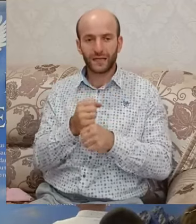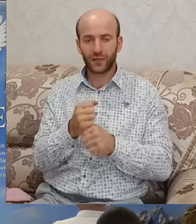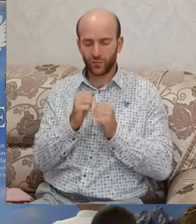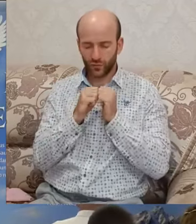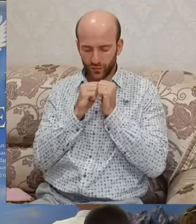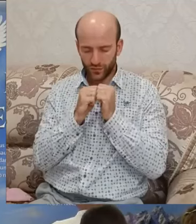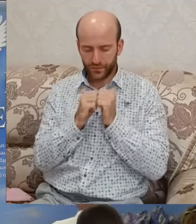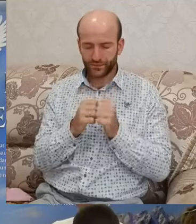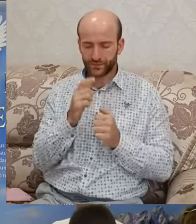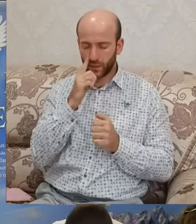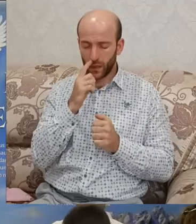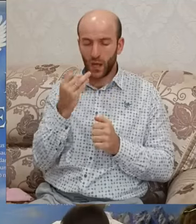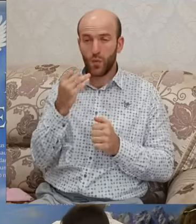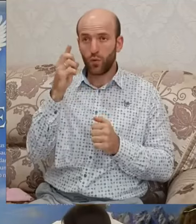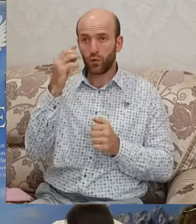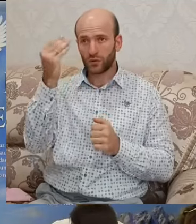слово.